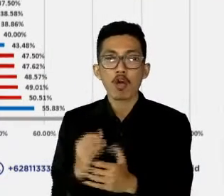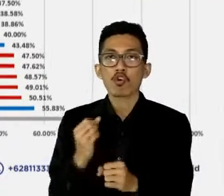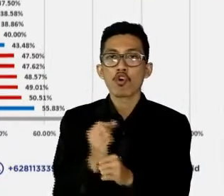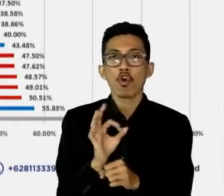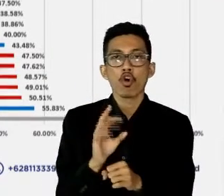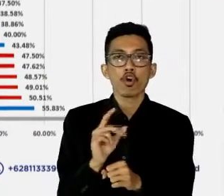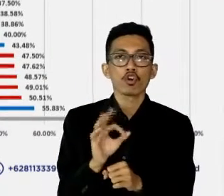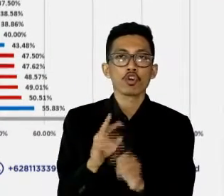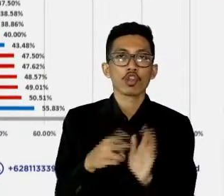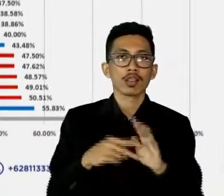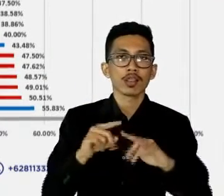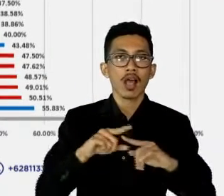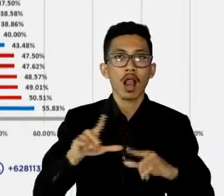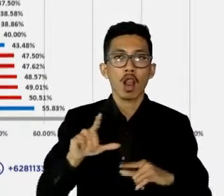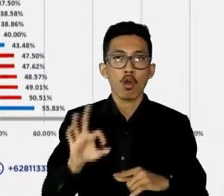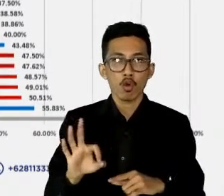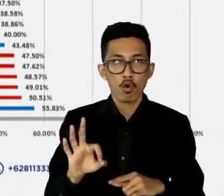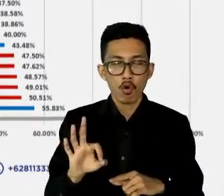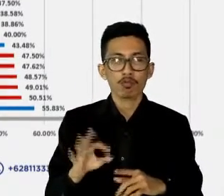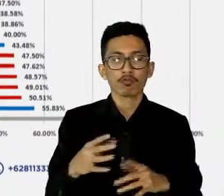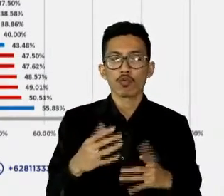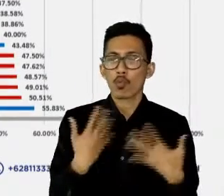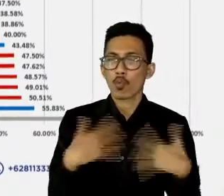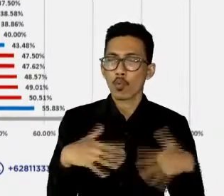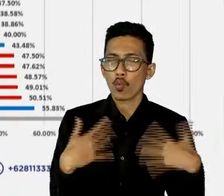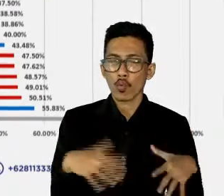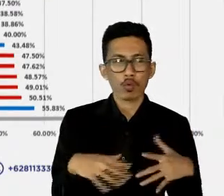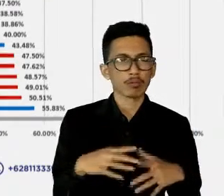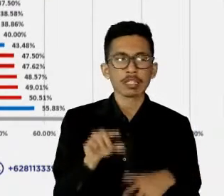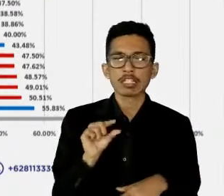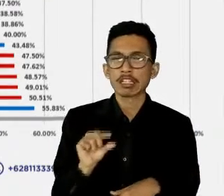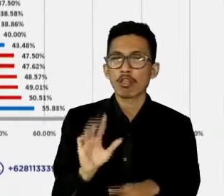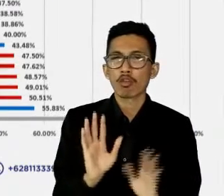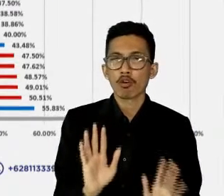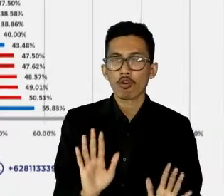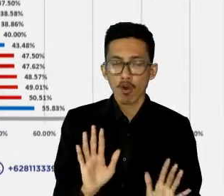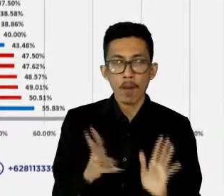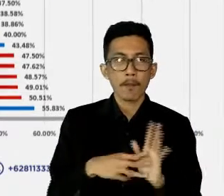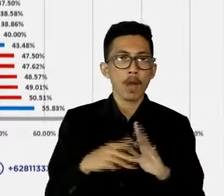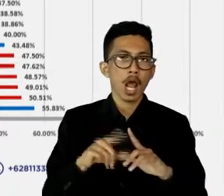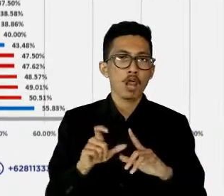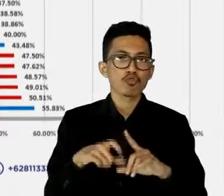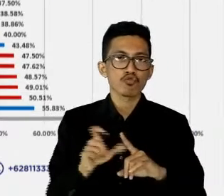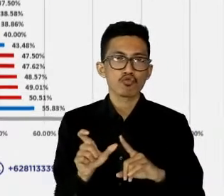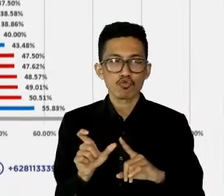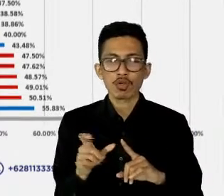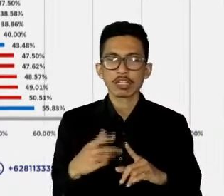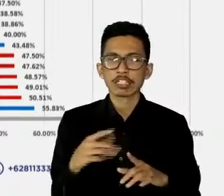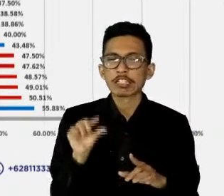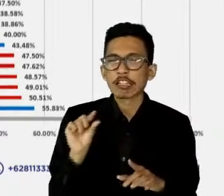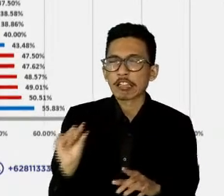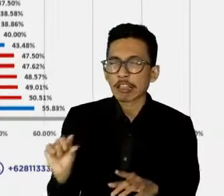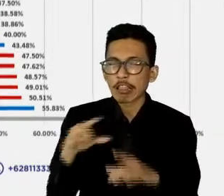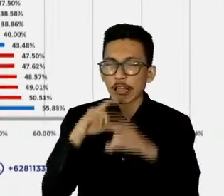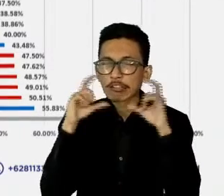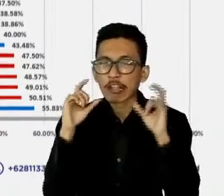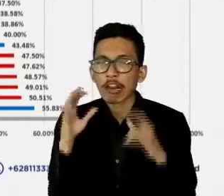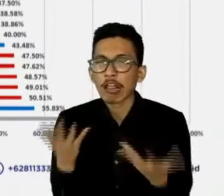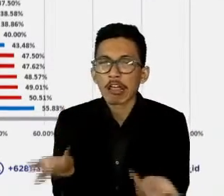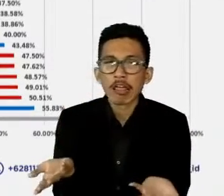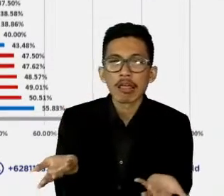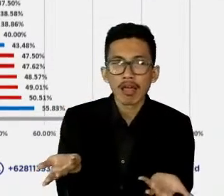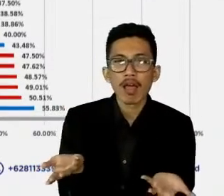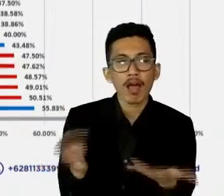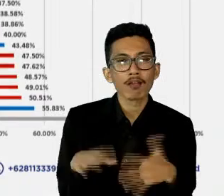56%, ini top 3 besarnya. Untuk jaga jarak, ini masih sama, Maluku Utara kepatuhannya yang paling rendah, disusul dengan Gorontalo.